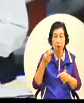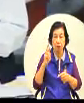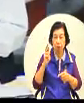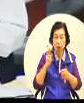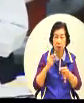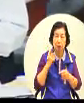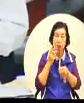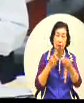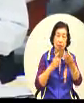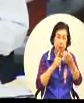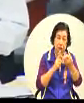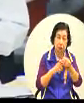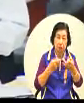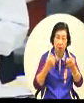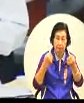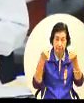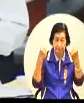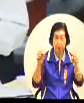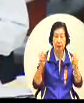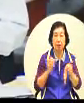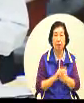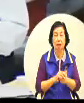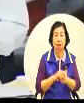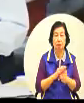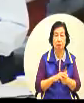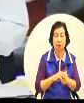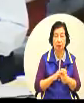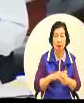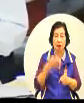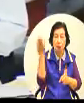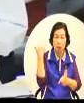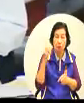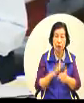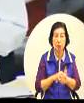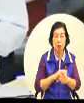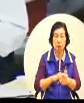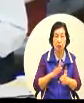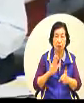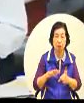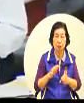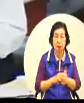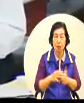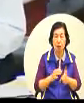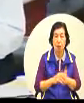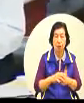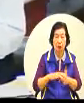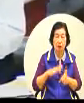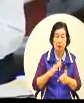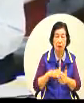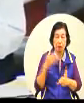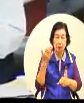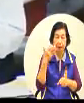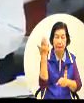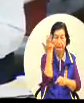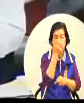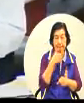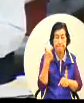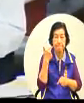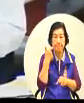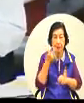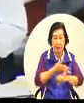成为美丽岛民主事件，我用民主事件来论